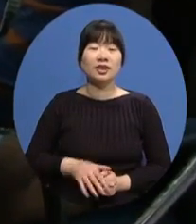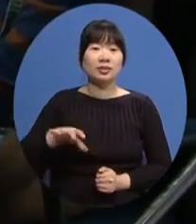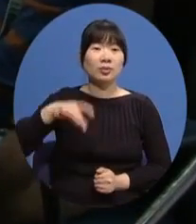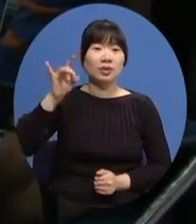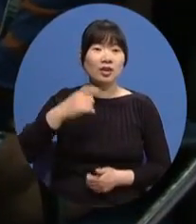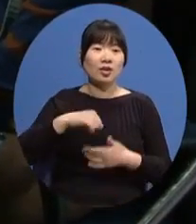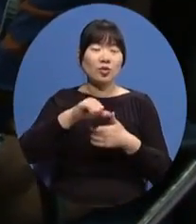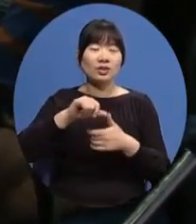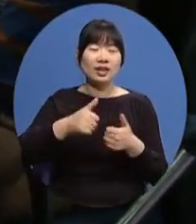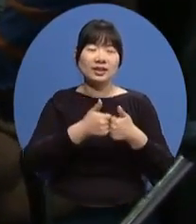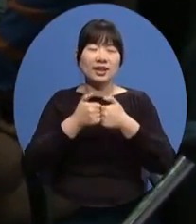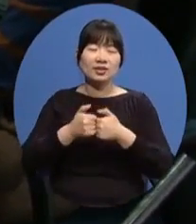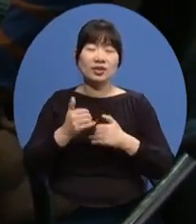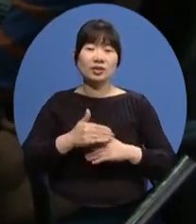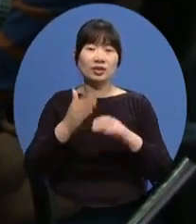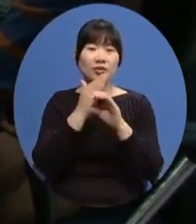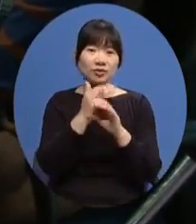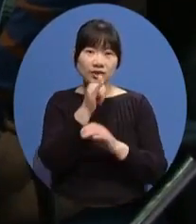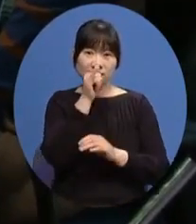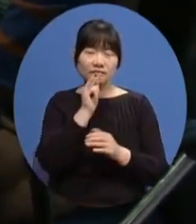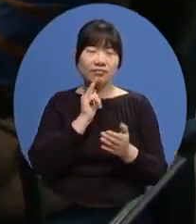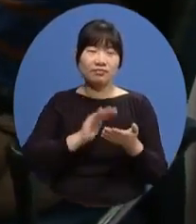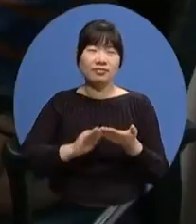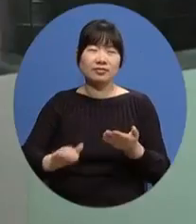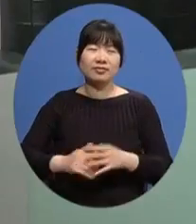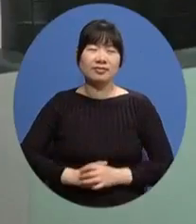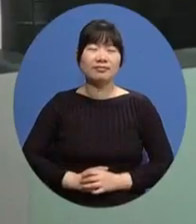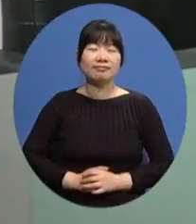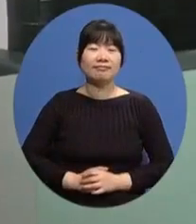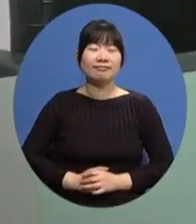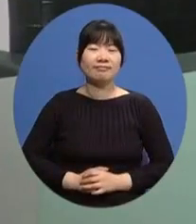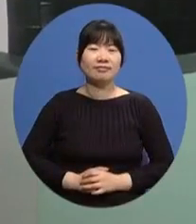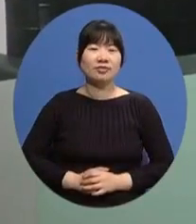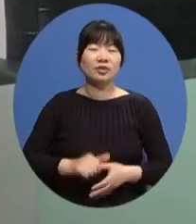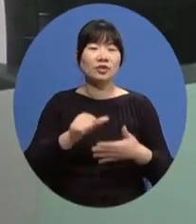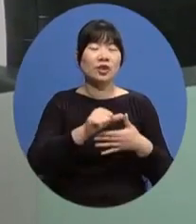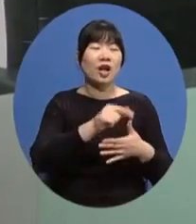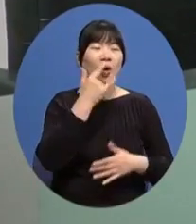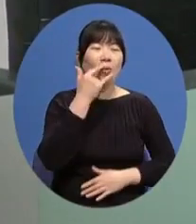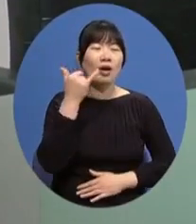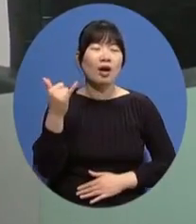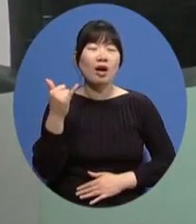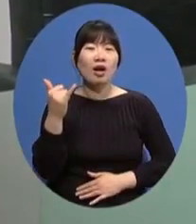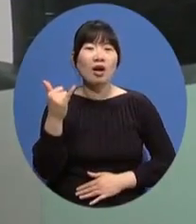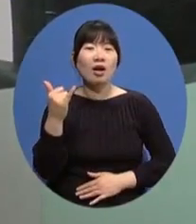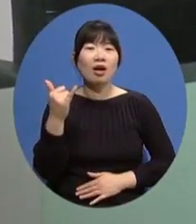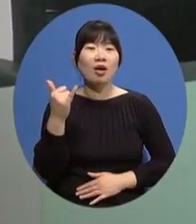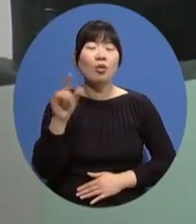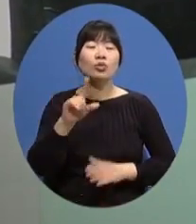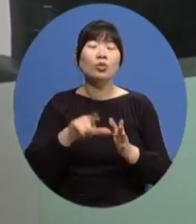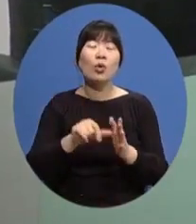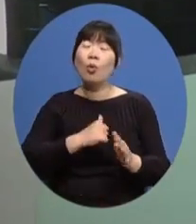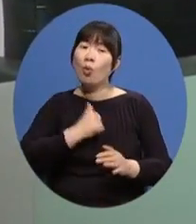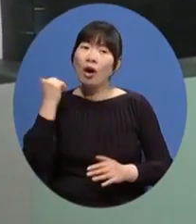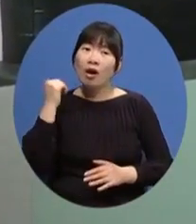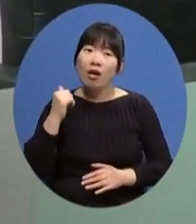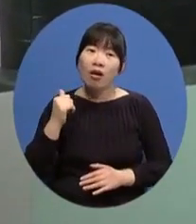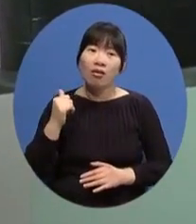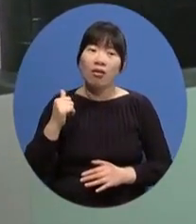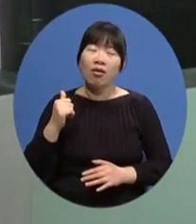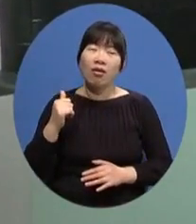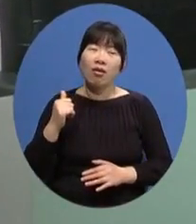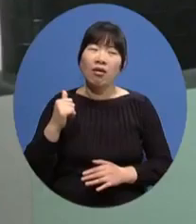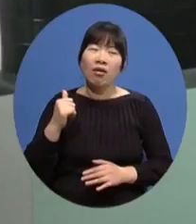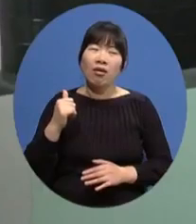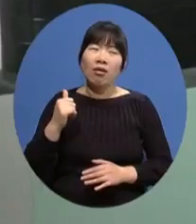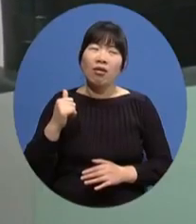먼저 건우의 상담을 진행했는데요. 건우는 엄마 아빠는 어떨 때 그렇게 화를 내시지?